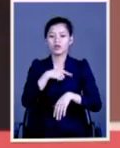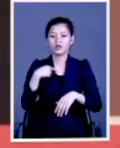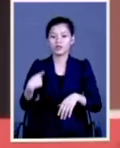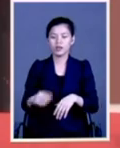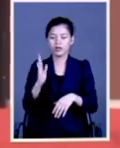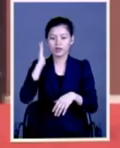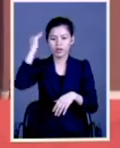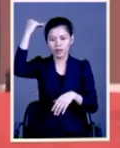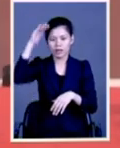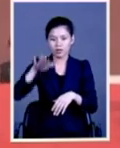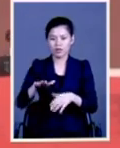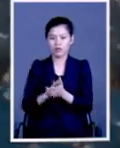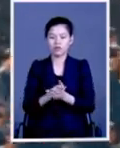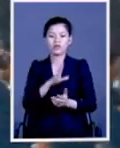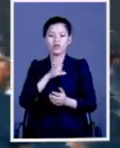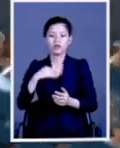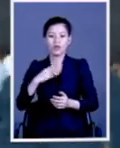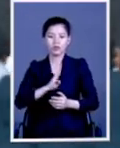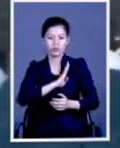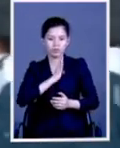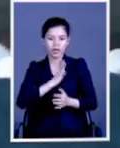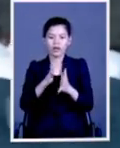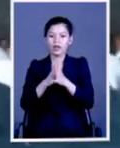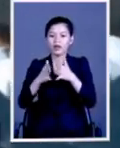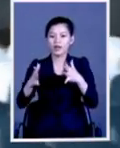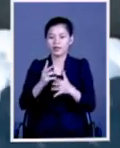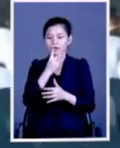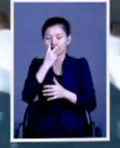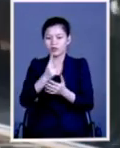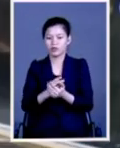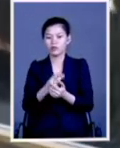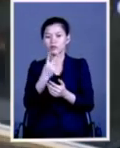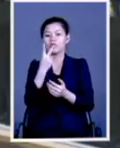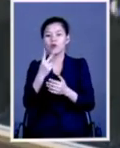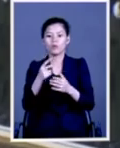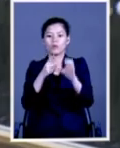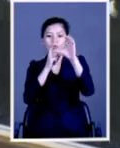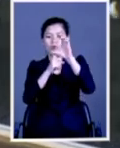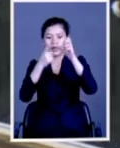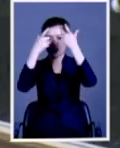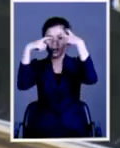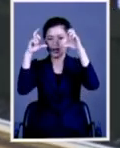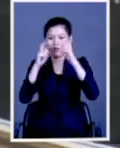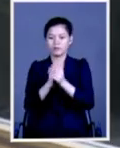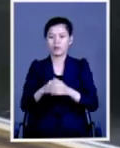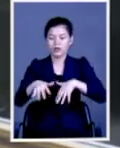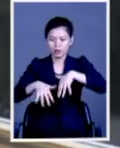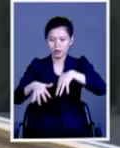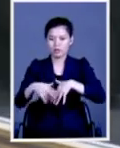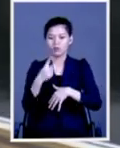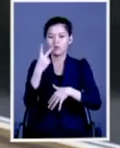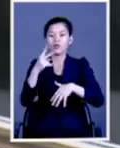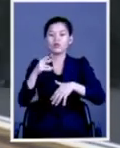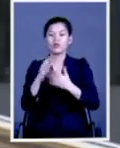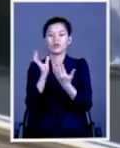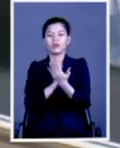าคภูมิใจเป็นอย่างยิ่งที่เห็นว่าภายใต้ความเอาใจใส่ของ2พรรค2รัฐและประชาชน2ชาติลาวจีนก็คือ